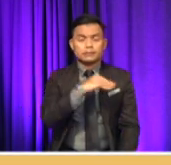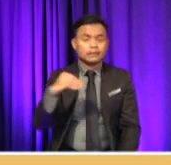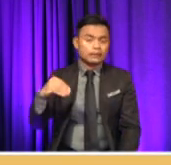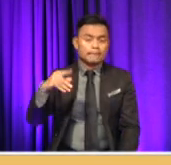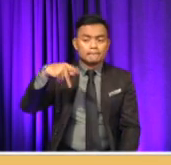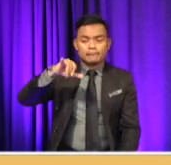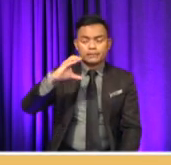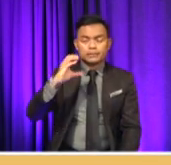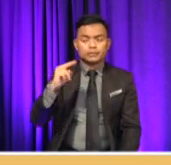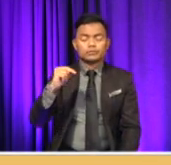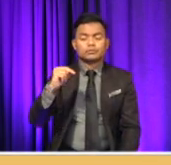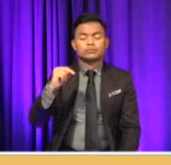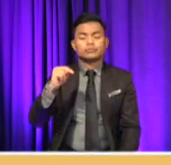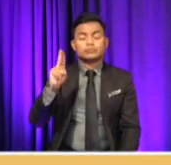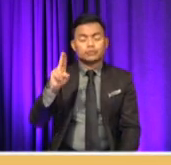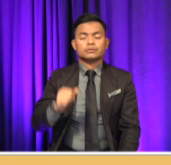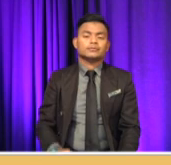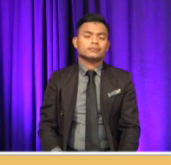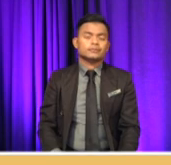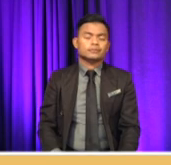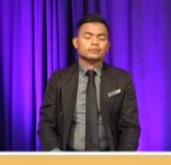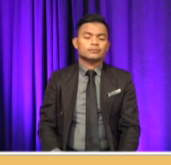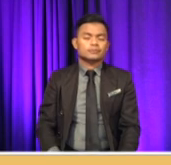enak sambungkan arus listrik